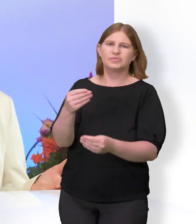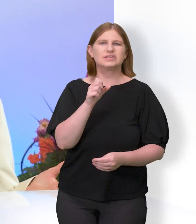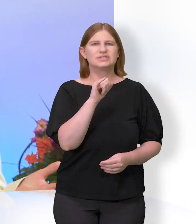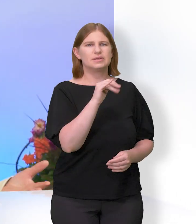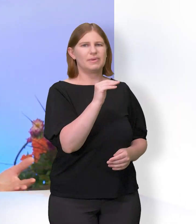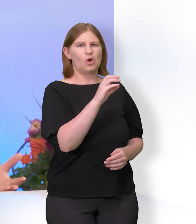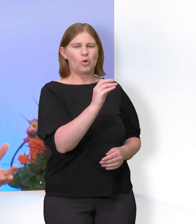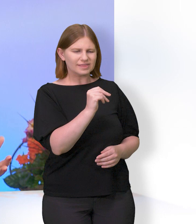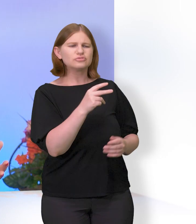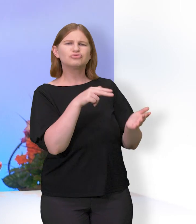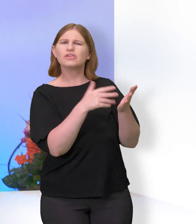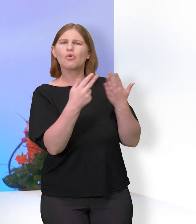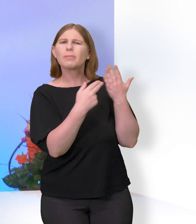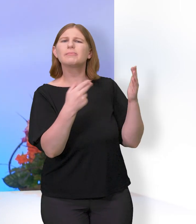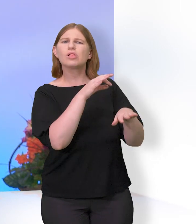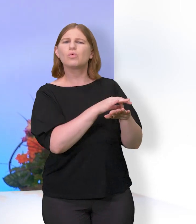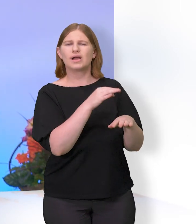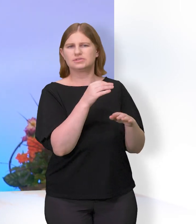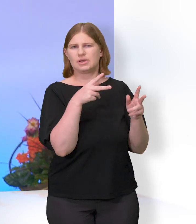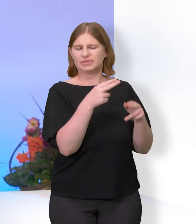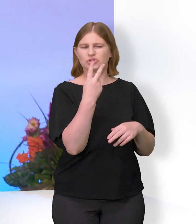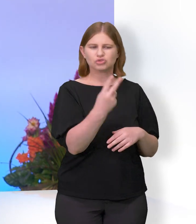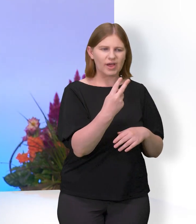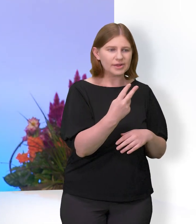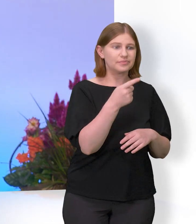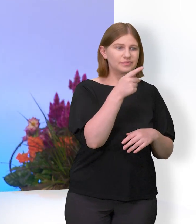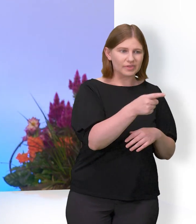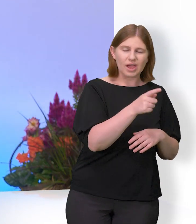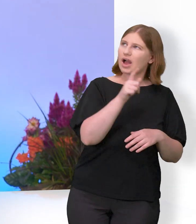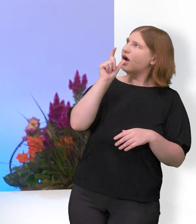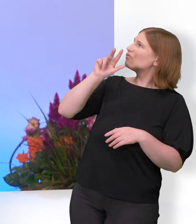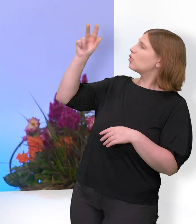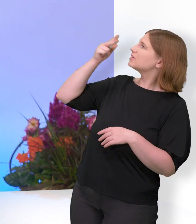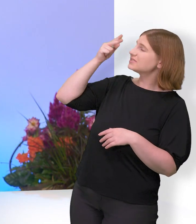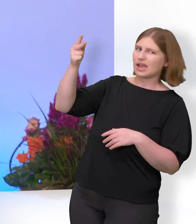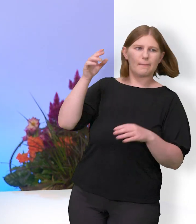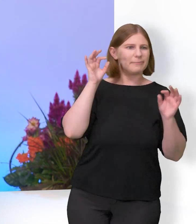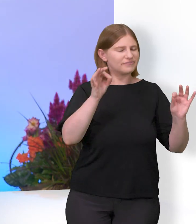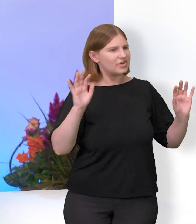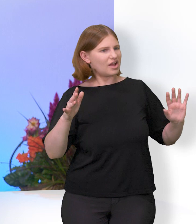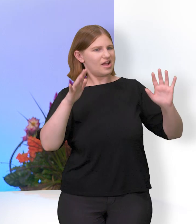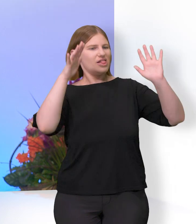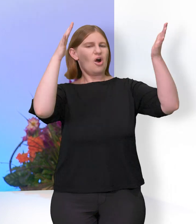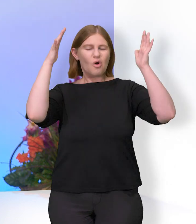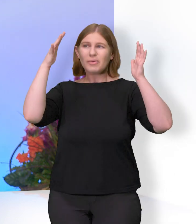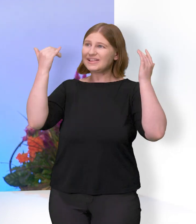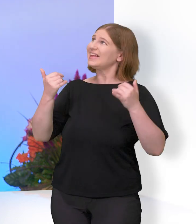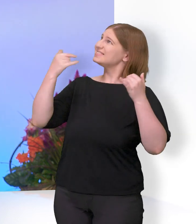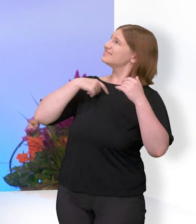Simeon in Lukas 2, der beim Anblick Jesus Gott lobte, dass er nun in Frieden sterben